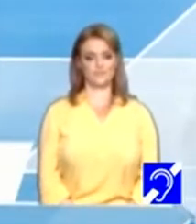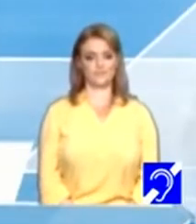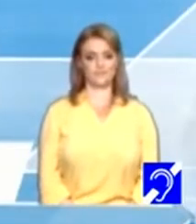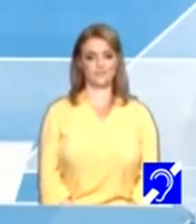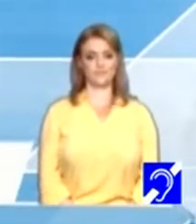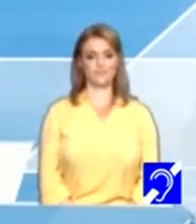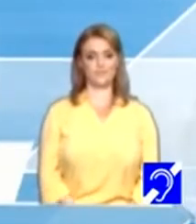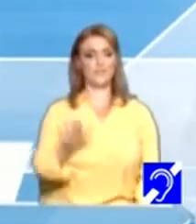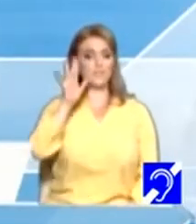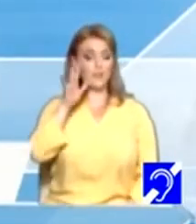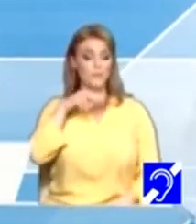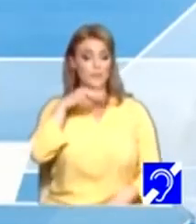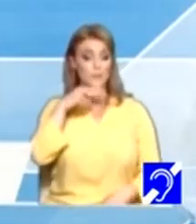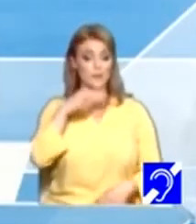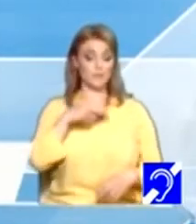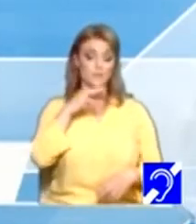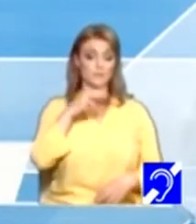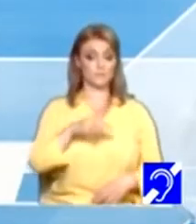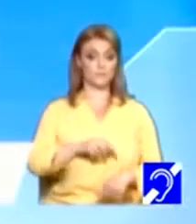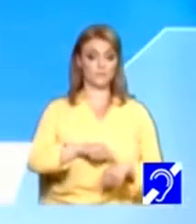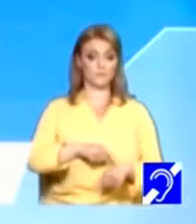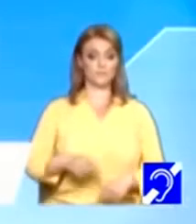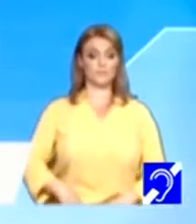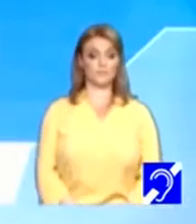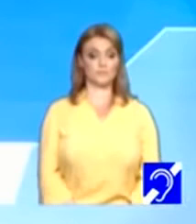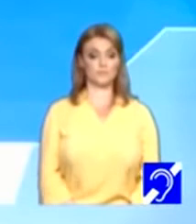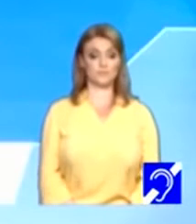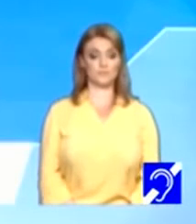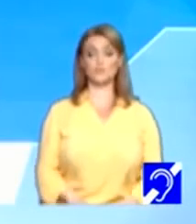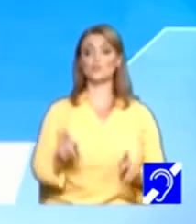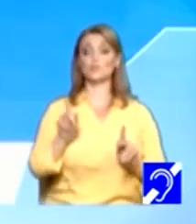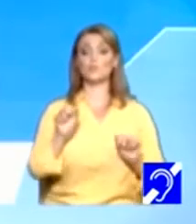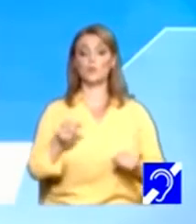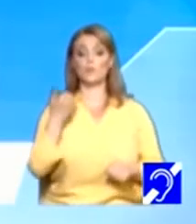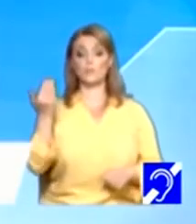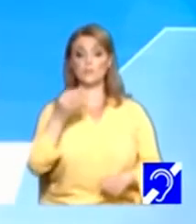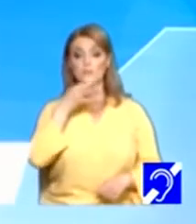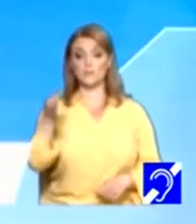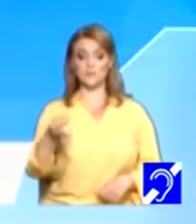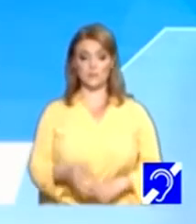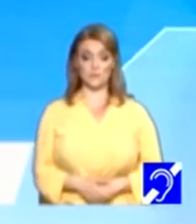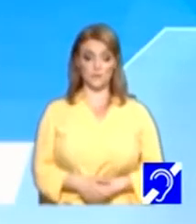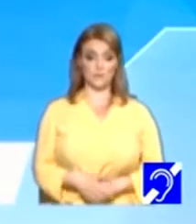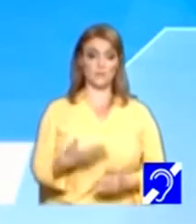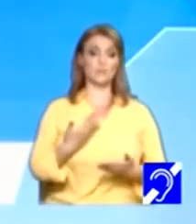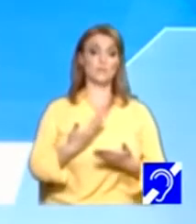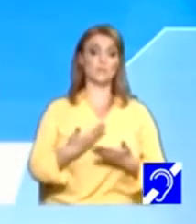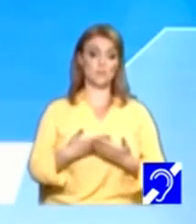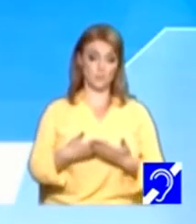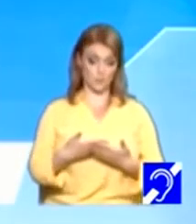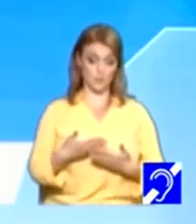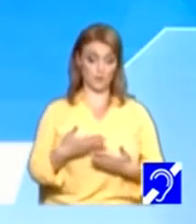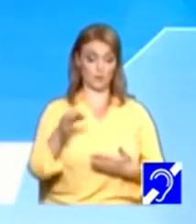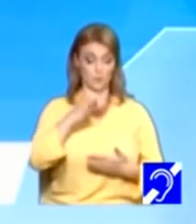aveți deja doar un minut. Ce pot să vă spun? Pe exemplu raionului și municipiului